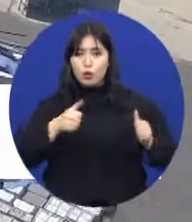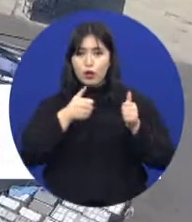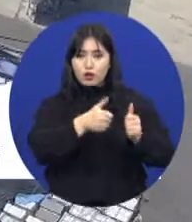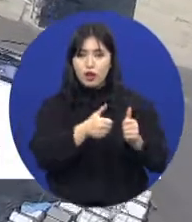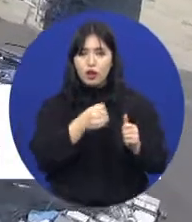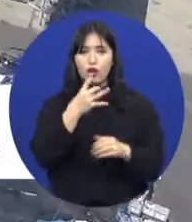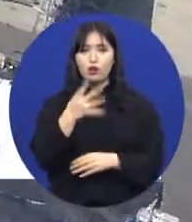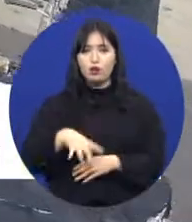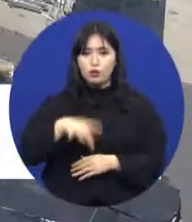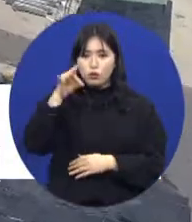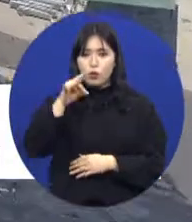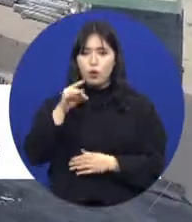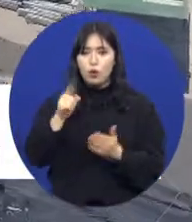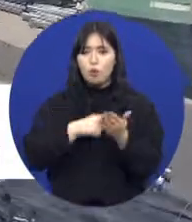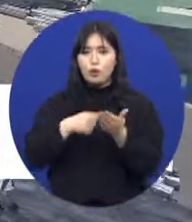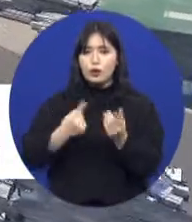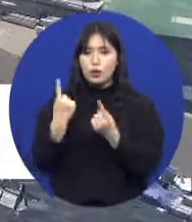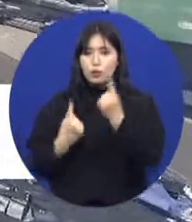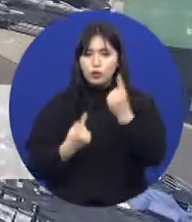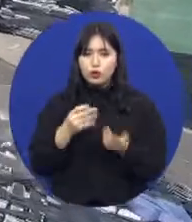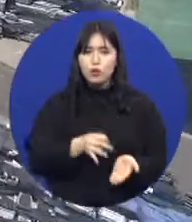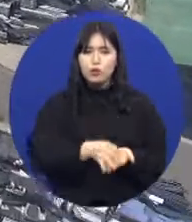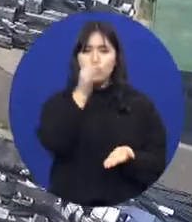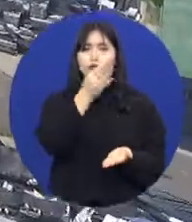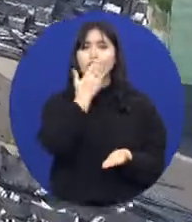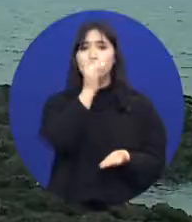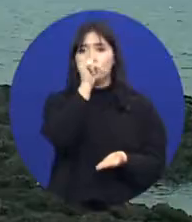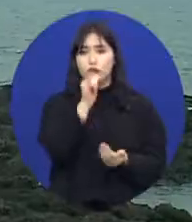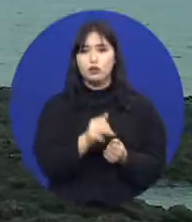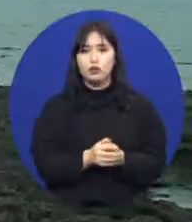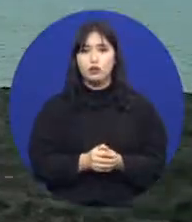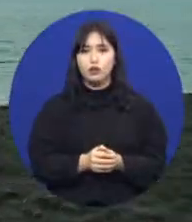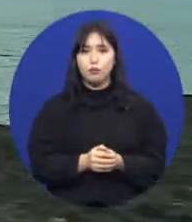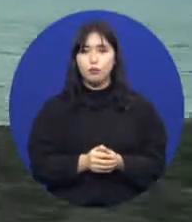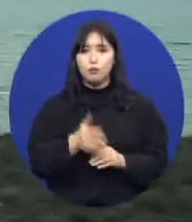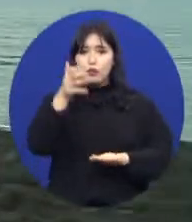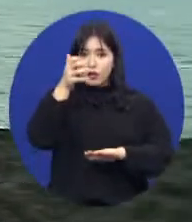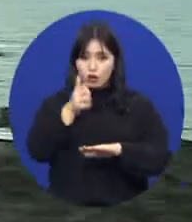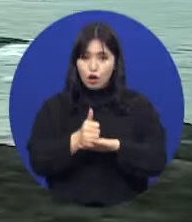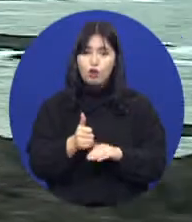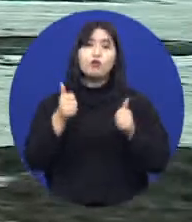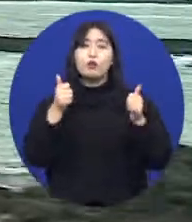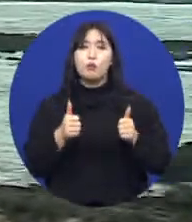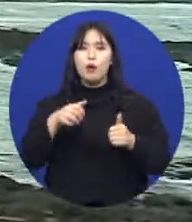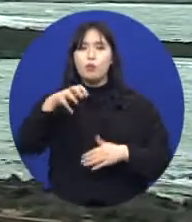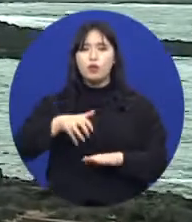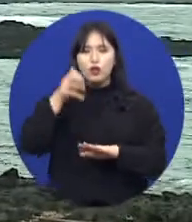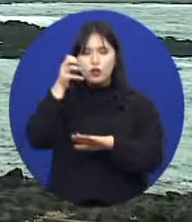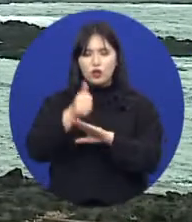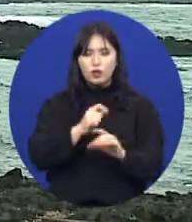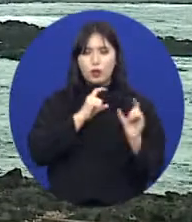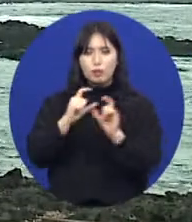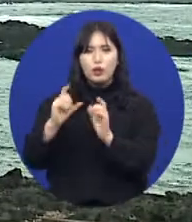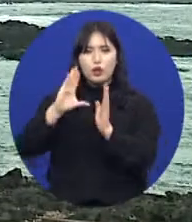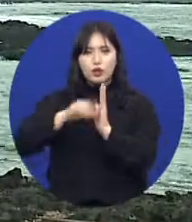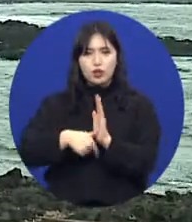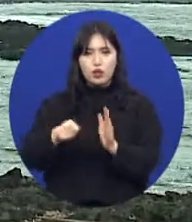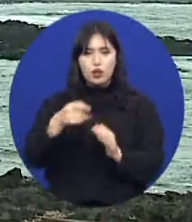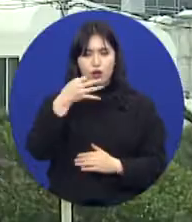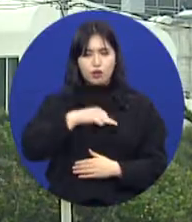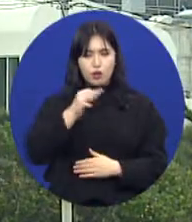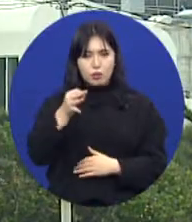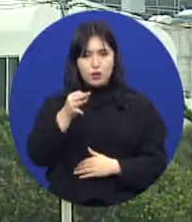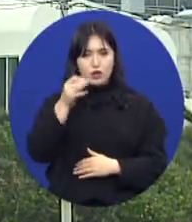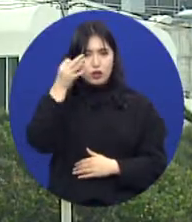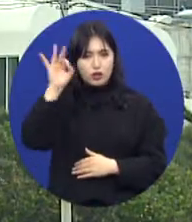당초 보상금보다도 높게 나올 수도 있습니다. 결국 법원이 최종 판결에서 유익비를 인정해